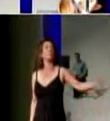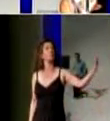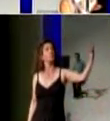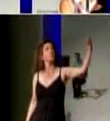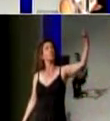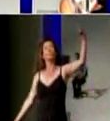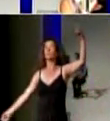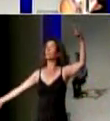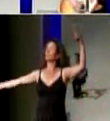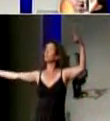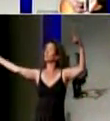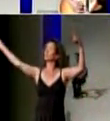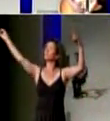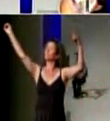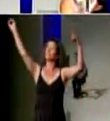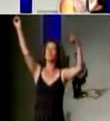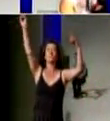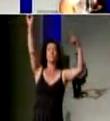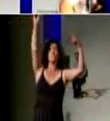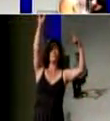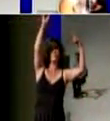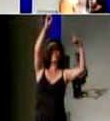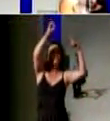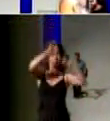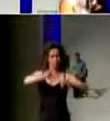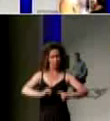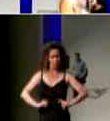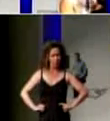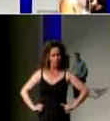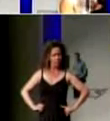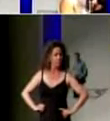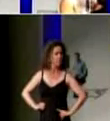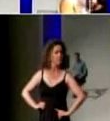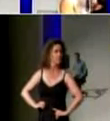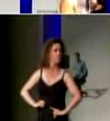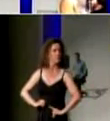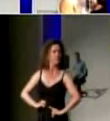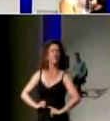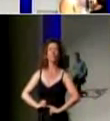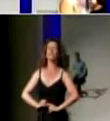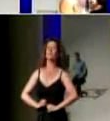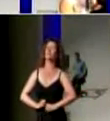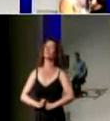Traversant le cosmos sur un météorite, voyage en sperme.